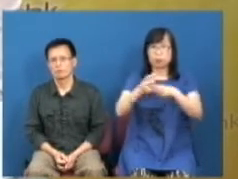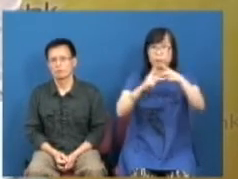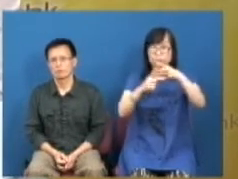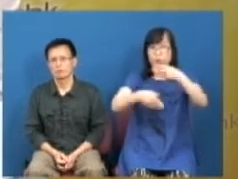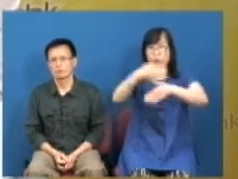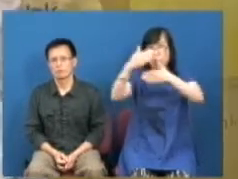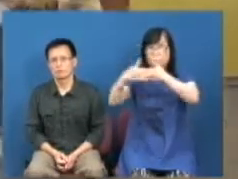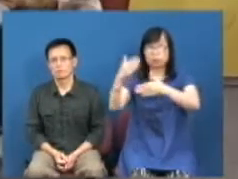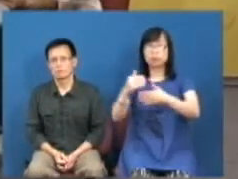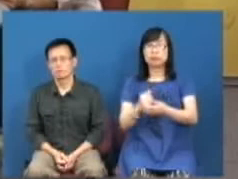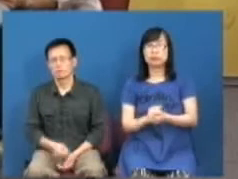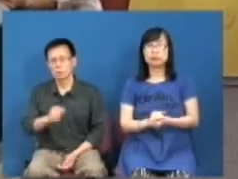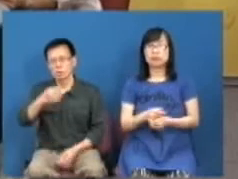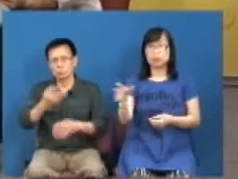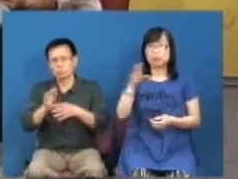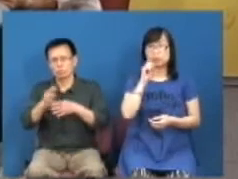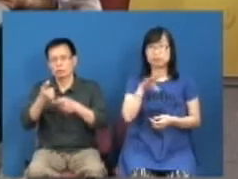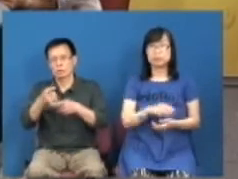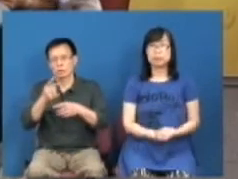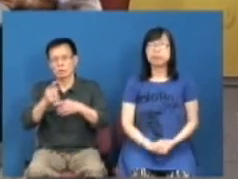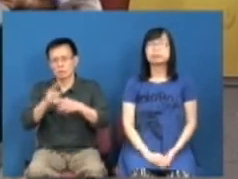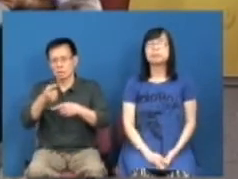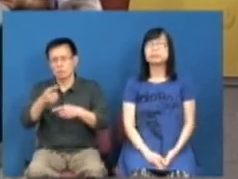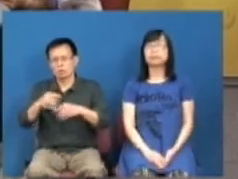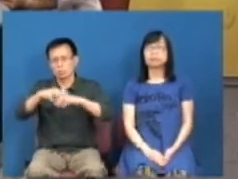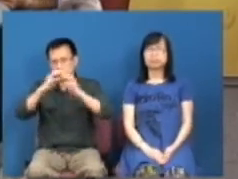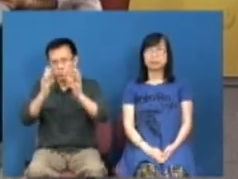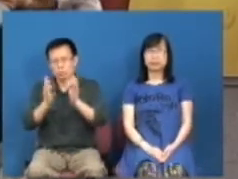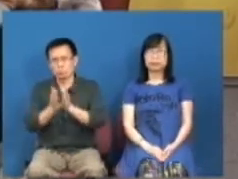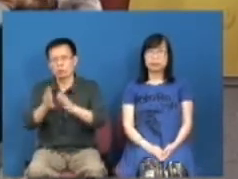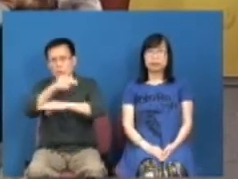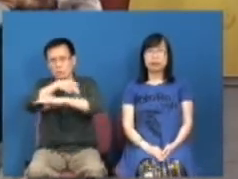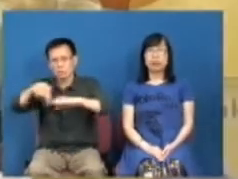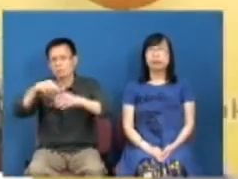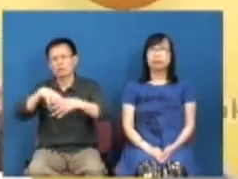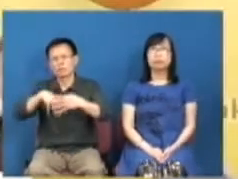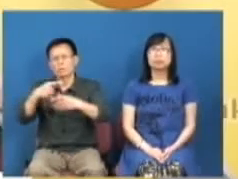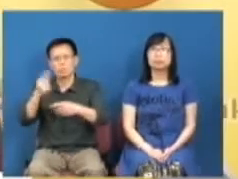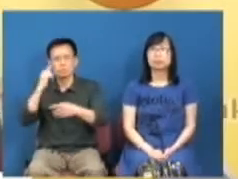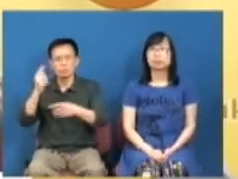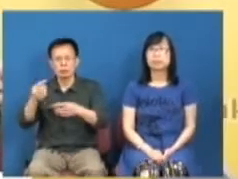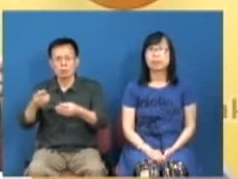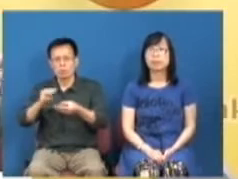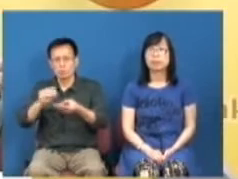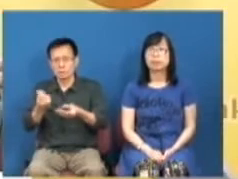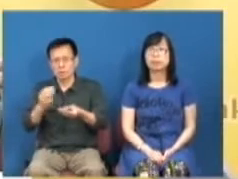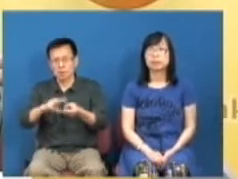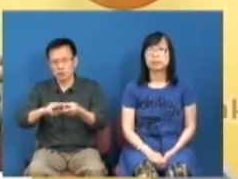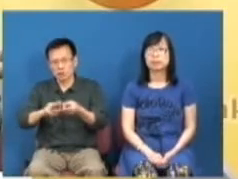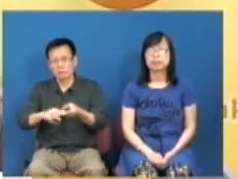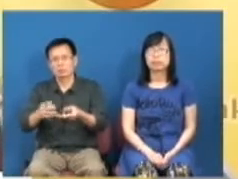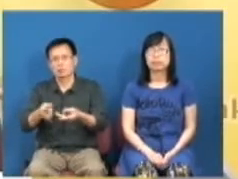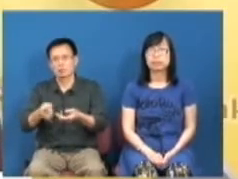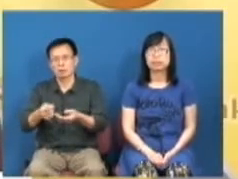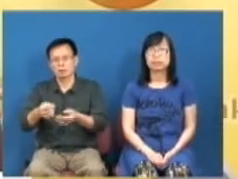咦都幾厲害喎嚇！ 所以其實即係你喺呢個成個計劃上咧，其實係想將沙田嗰、那個